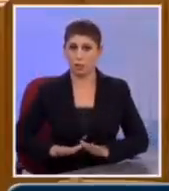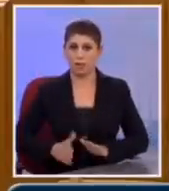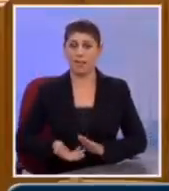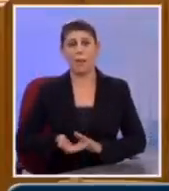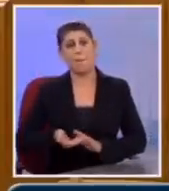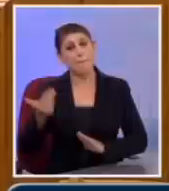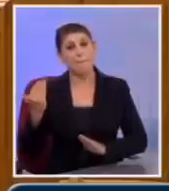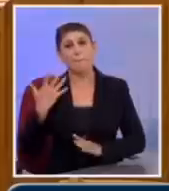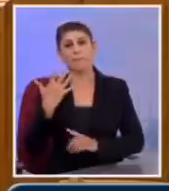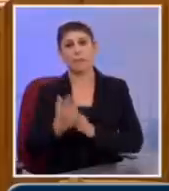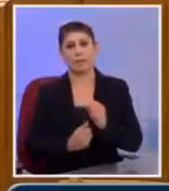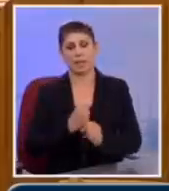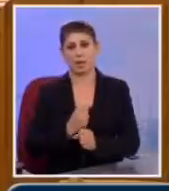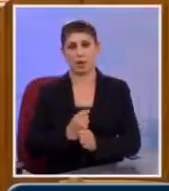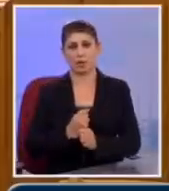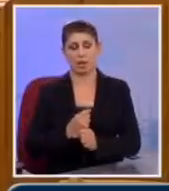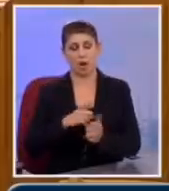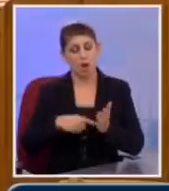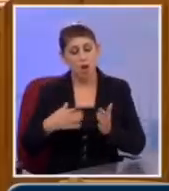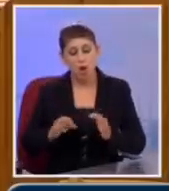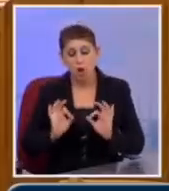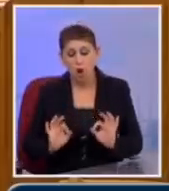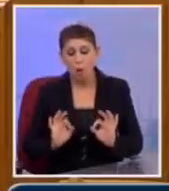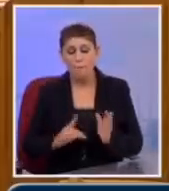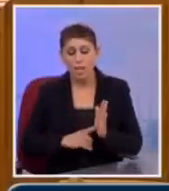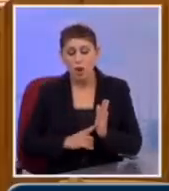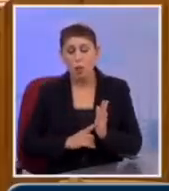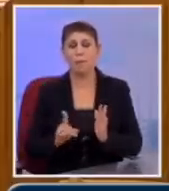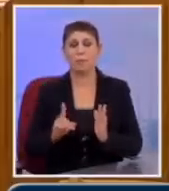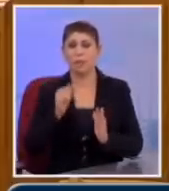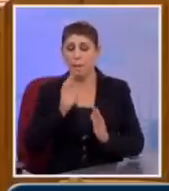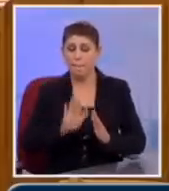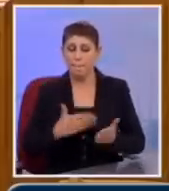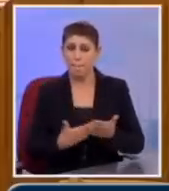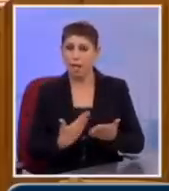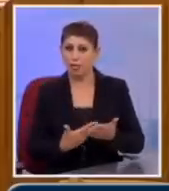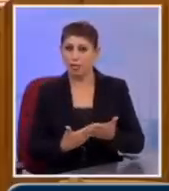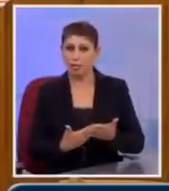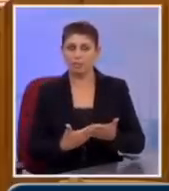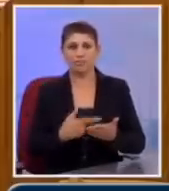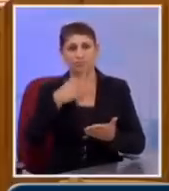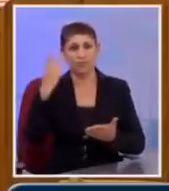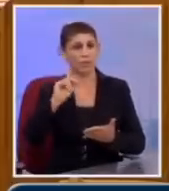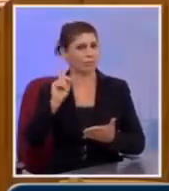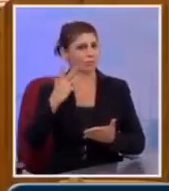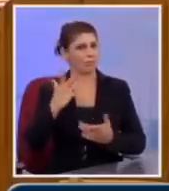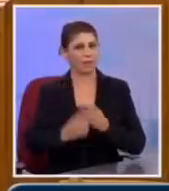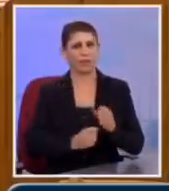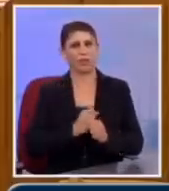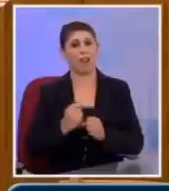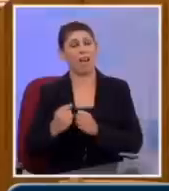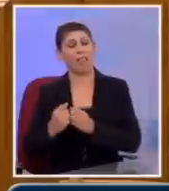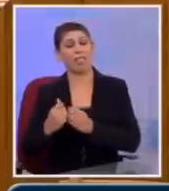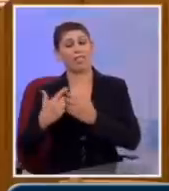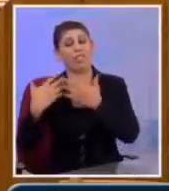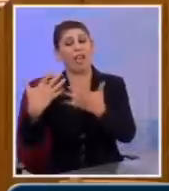τα 5 χρόνια της νόμιμης παραμονής του στη χώρα, τότε το δικαίωμά του δεν θα ασκηθεί στα 5, αλλά στα